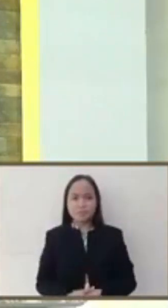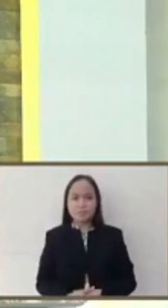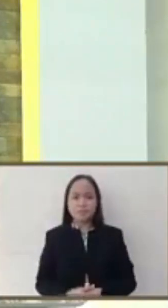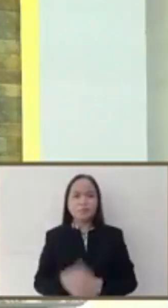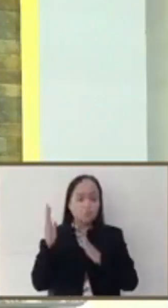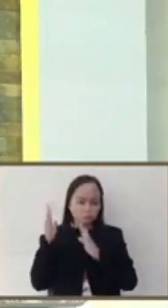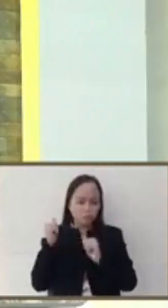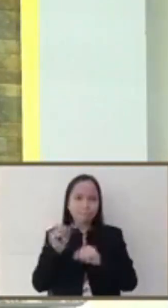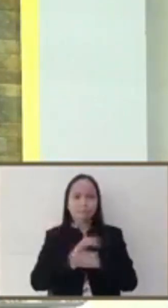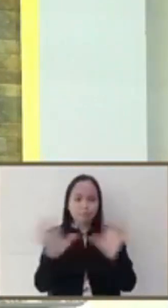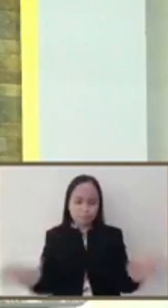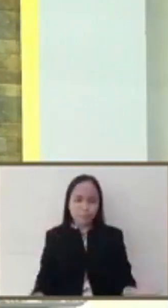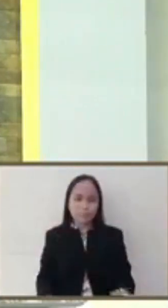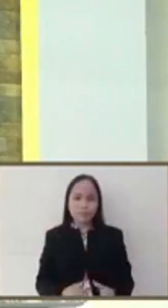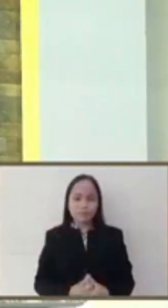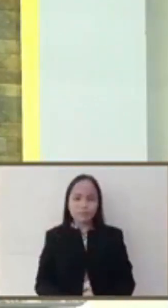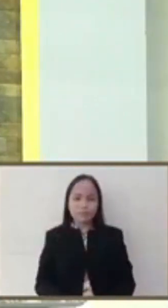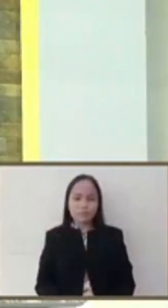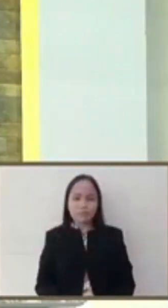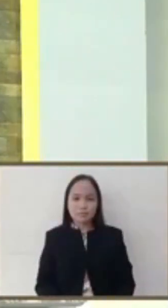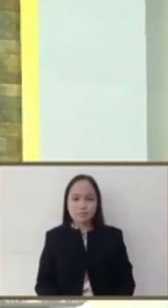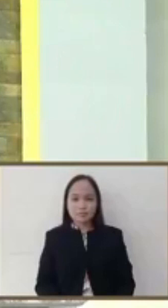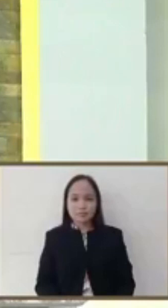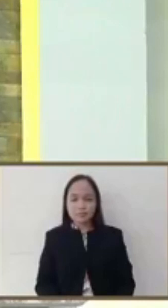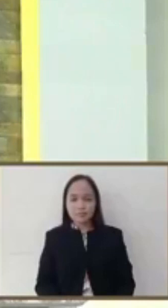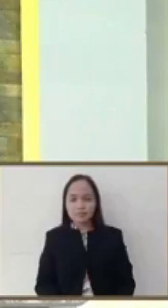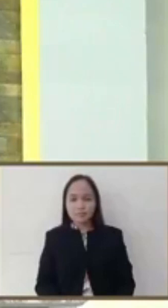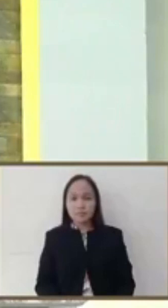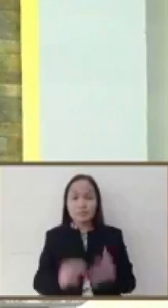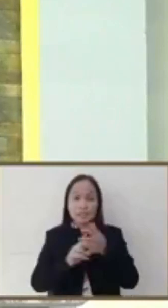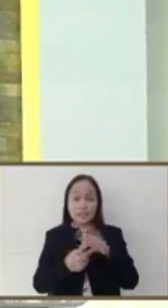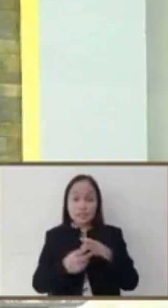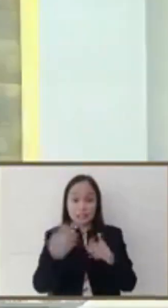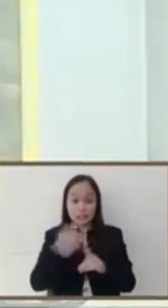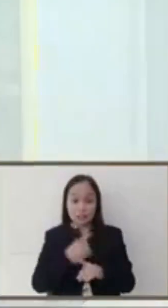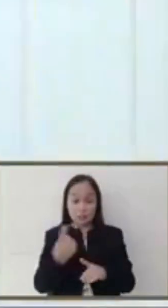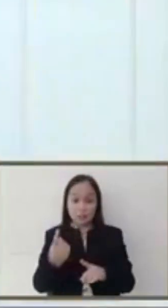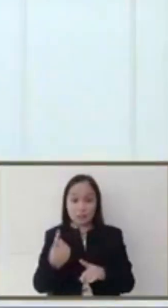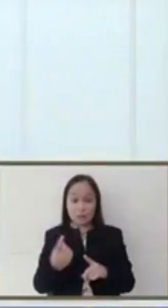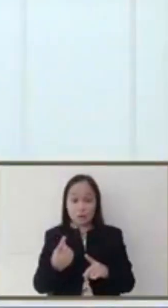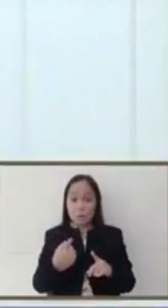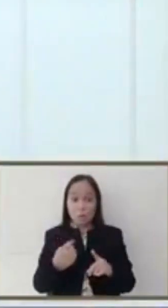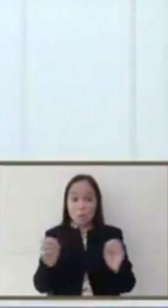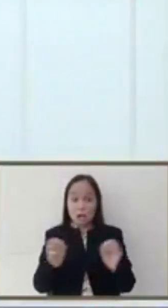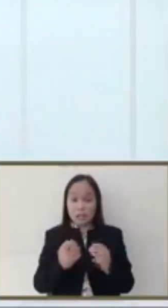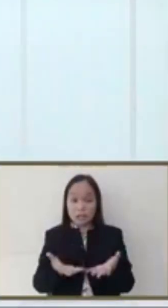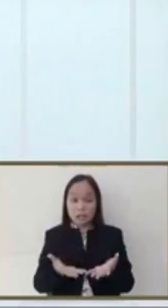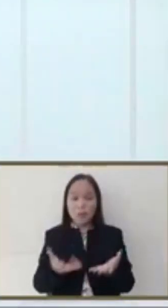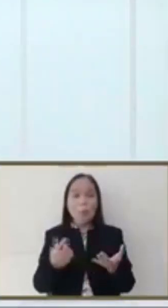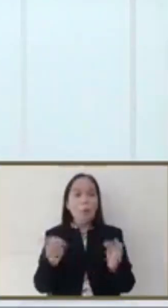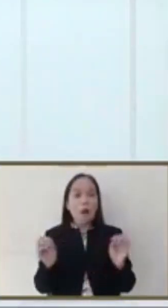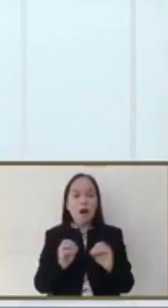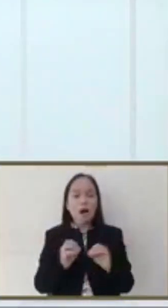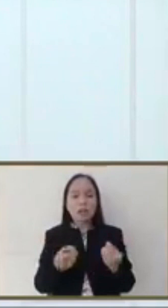I hope this is clear. In other words, kapatid, wala ni isang sa atin dito ang walang gagawin. Lahat po tayo